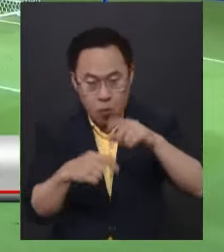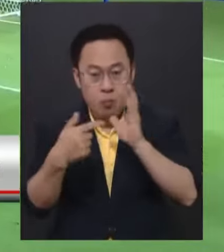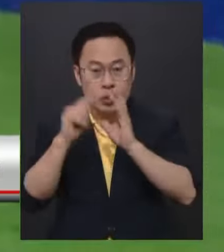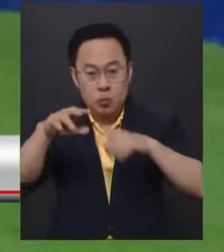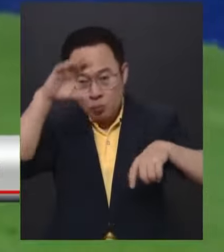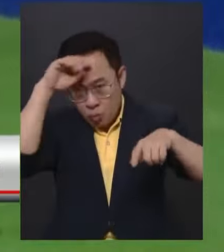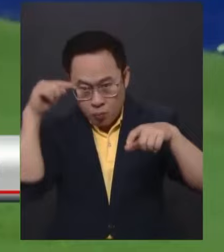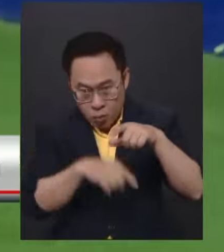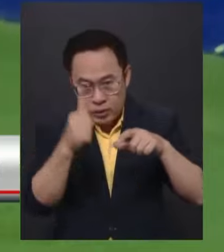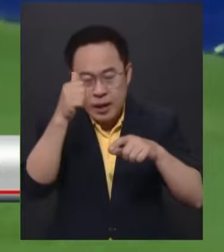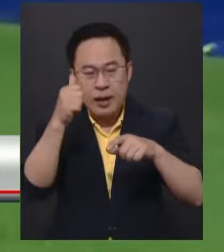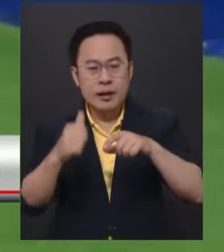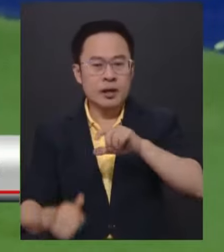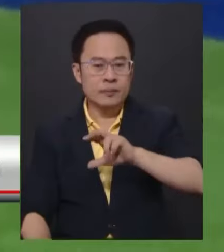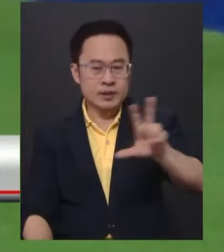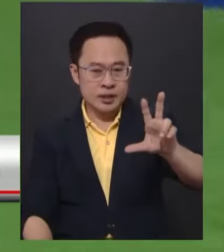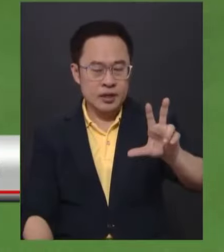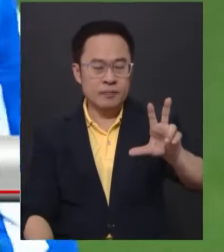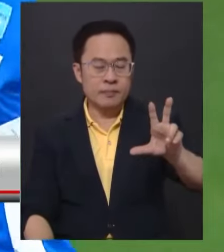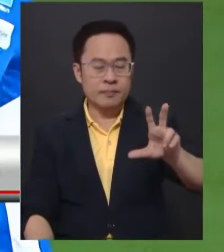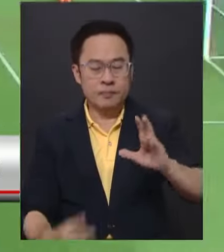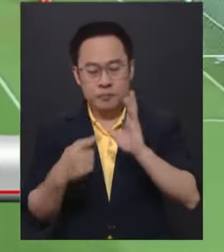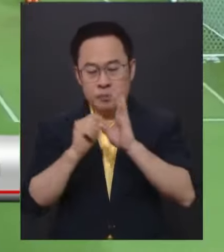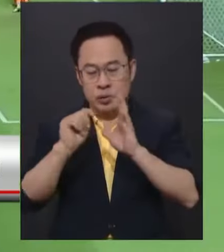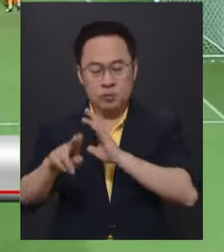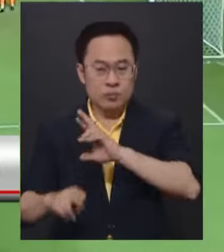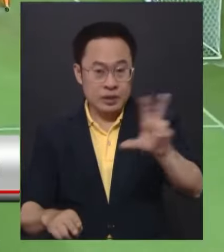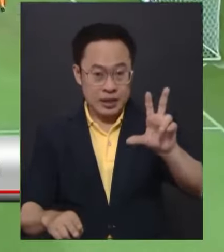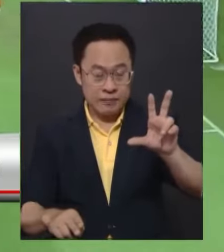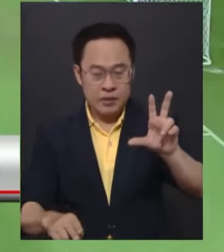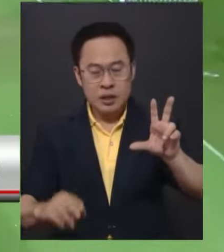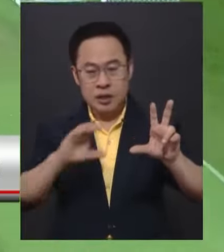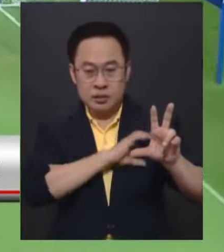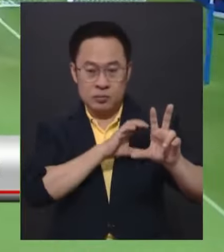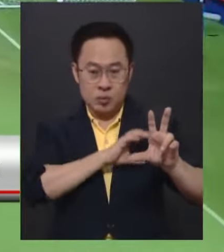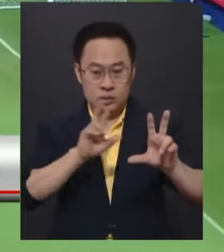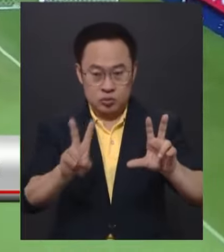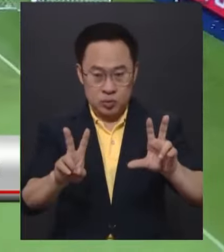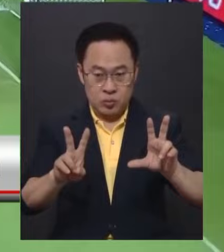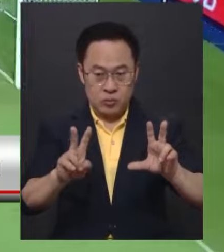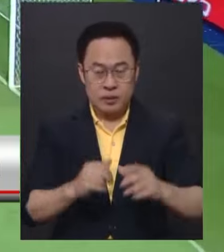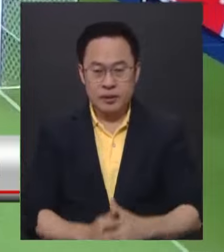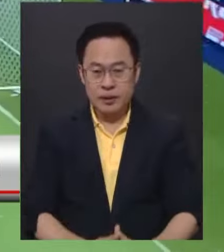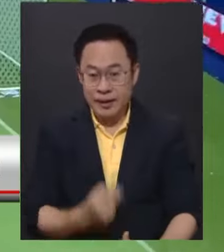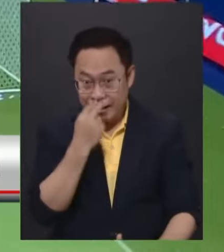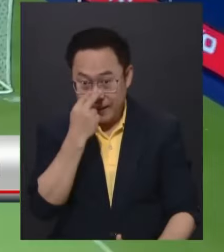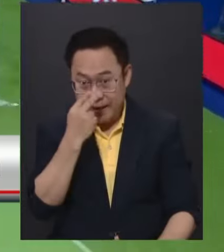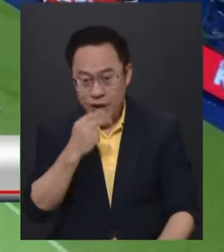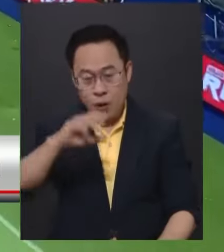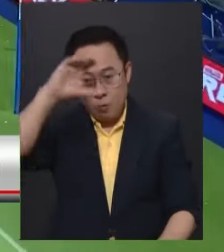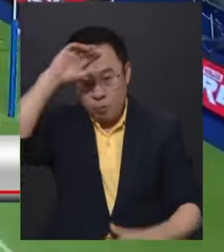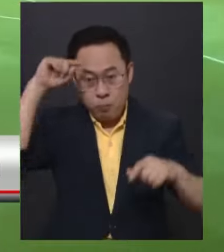ลงมาเป็นซุปเปอร์ซับแล้วก็หม่งลูกนี้ให้ BG ขึ้นนำอีกครั้งเป็น3-2ครับดูครับจังหวะสะบัดของเจนล